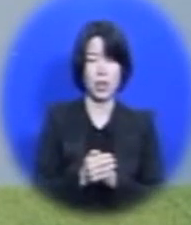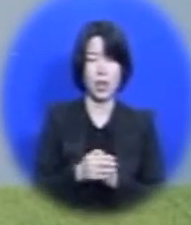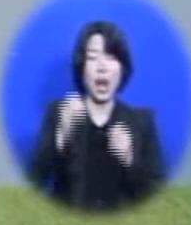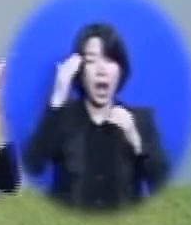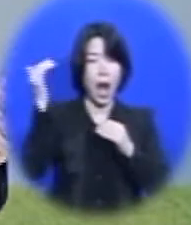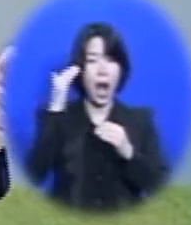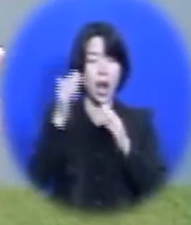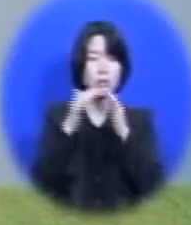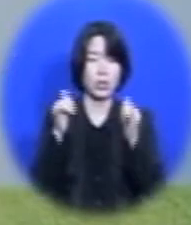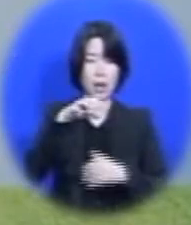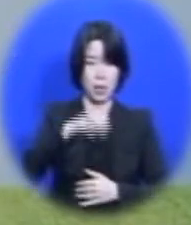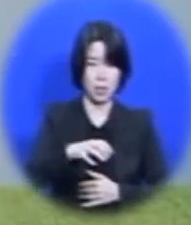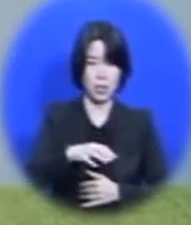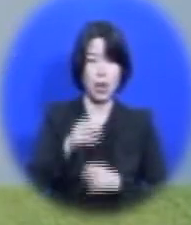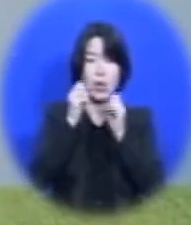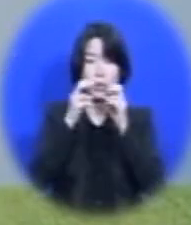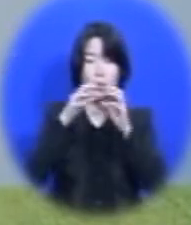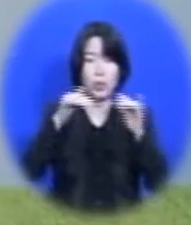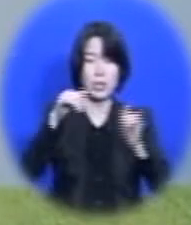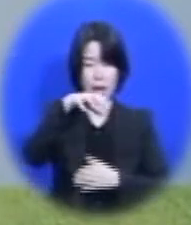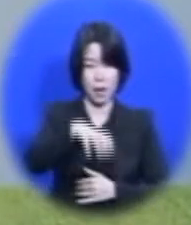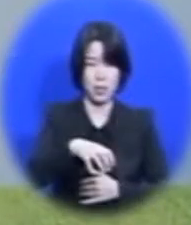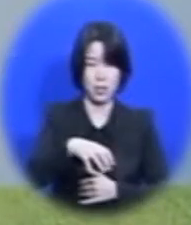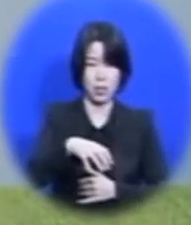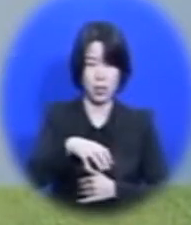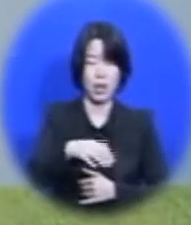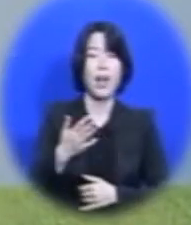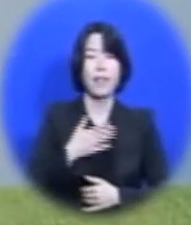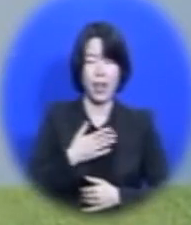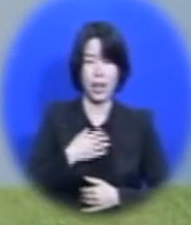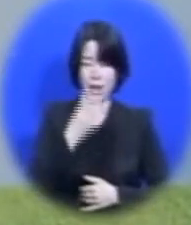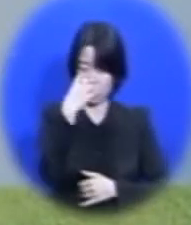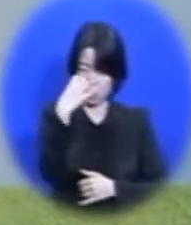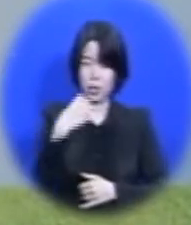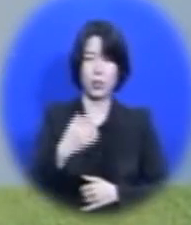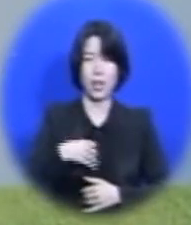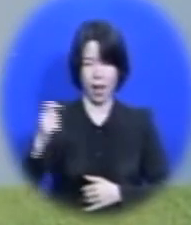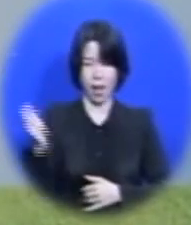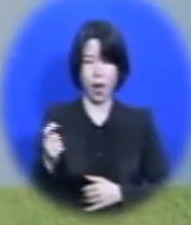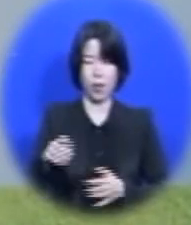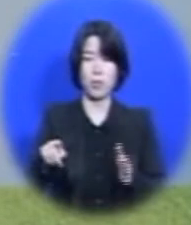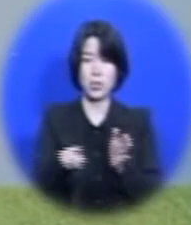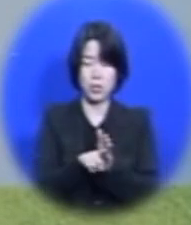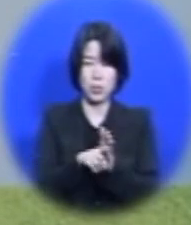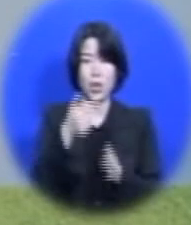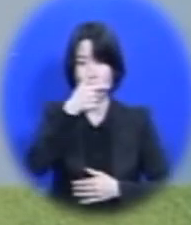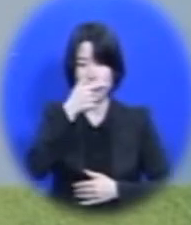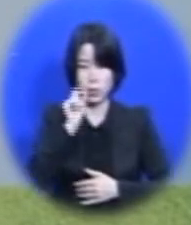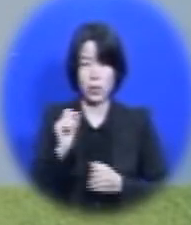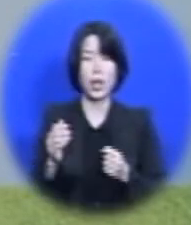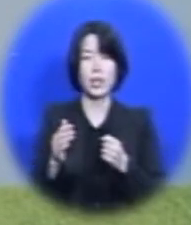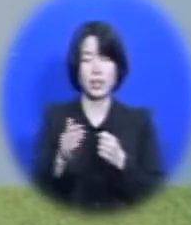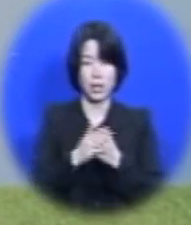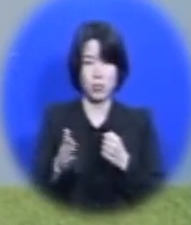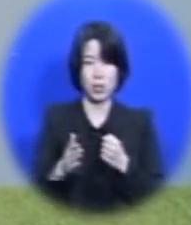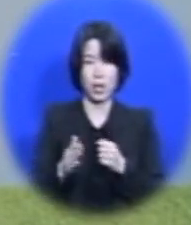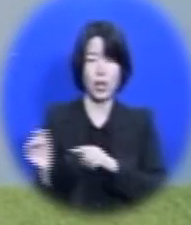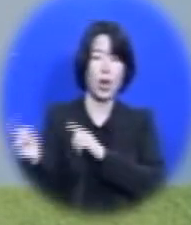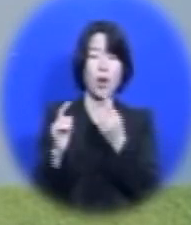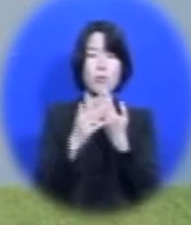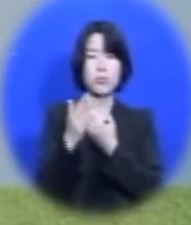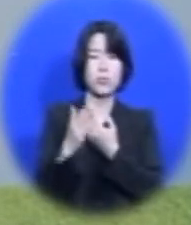그리고 한국 교인들 앞에서 내가 교만했고 강팍했고 믿음이 부족한 용고로 부흥이 일어나지